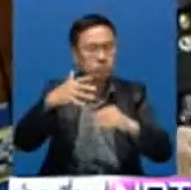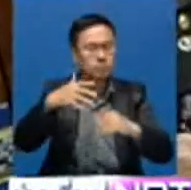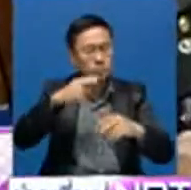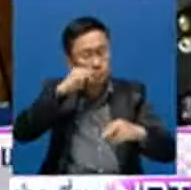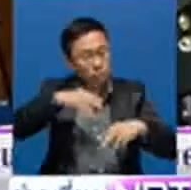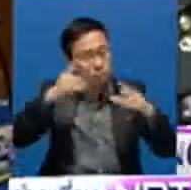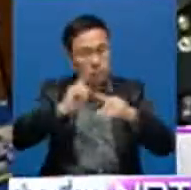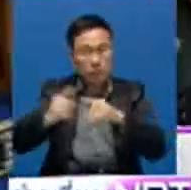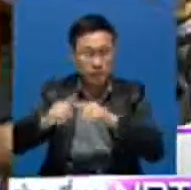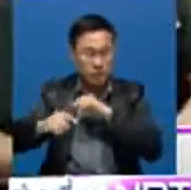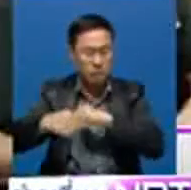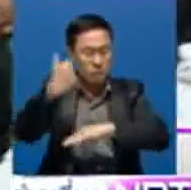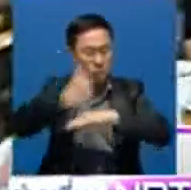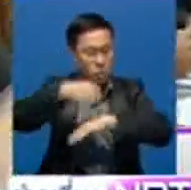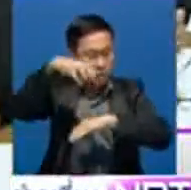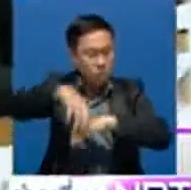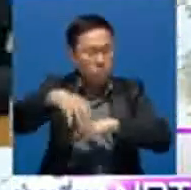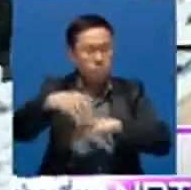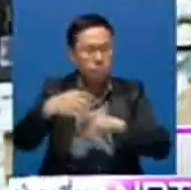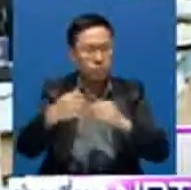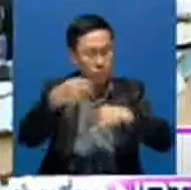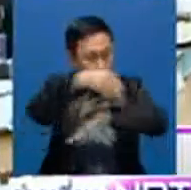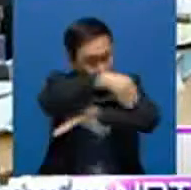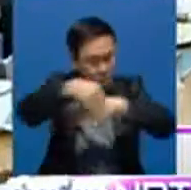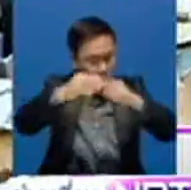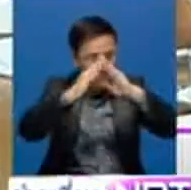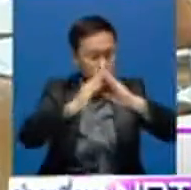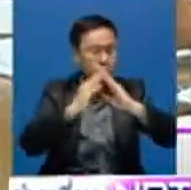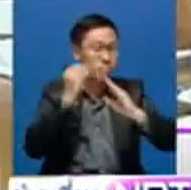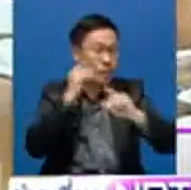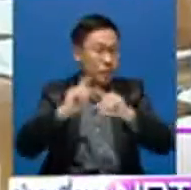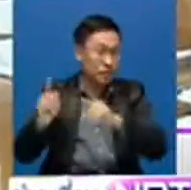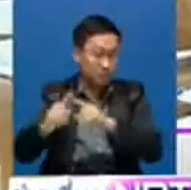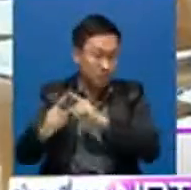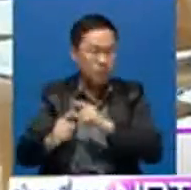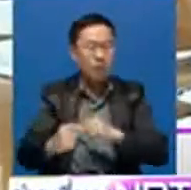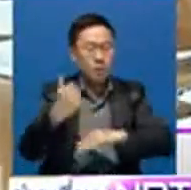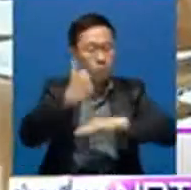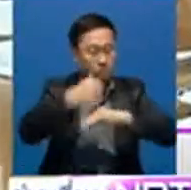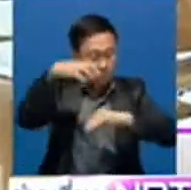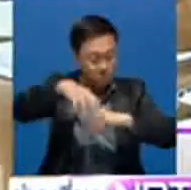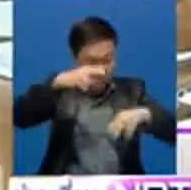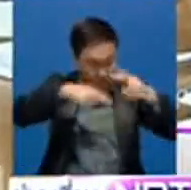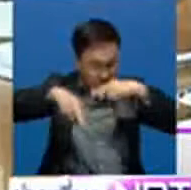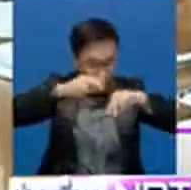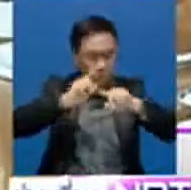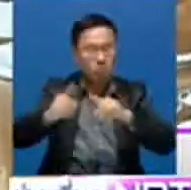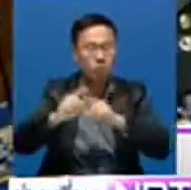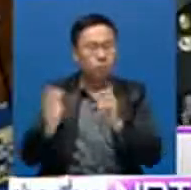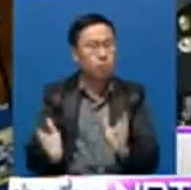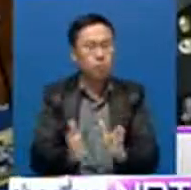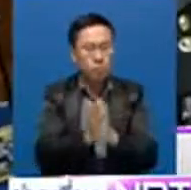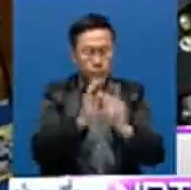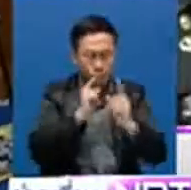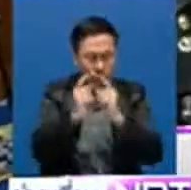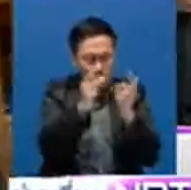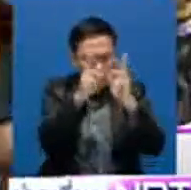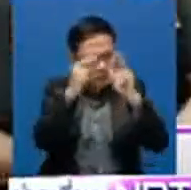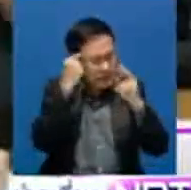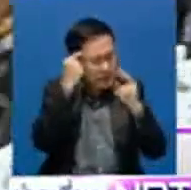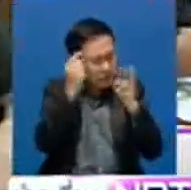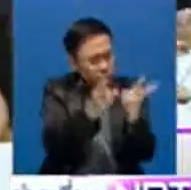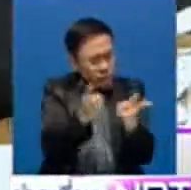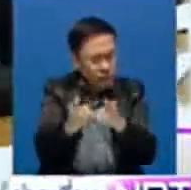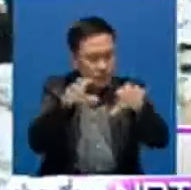และผังเมืองและอธิบดีกรมการปกครองเพื่อเร่งหามาตรการดูแลและจัดกระเบียบแรงงานต่างด้าวที่เข้ามาทำงานในประเทศ